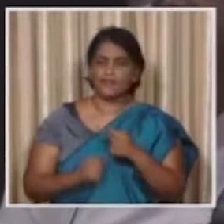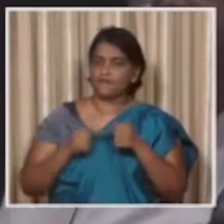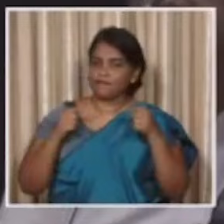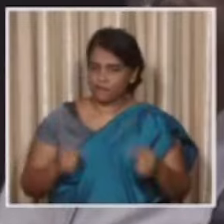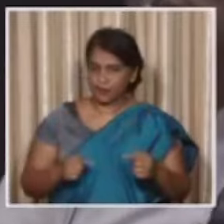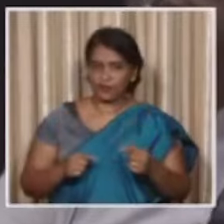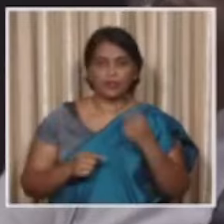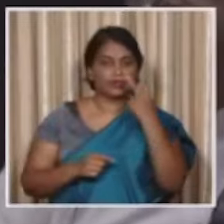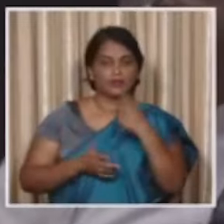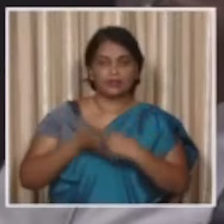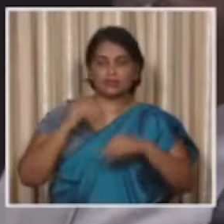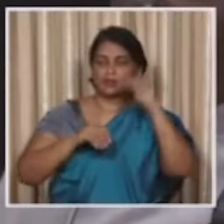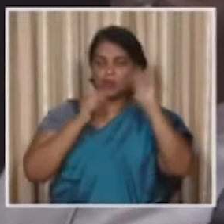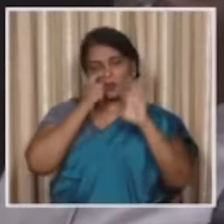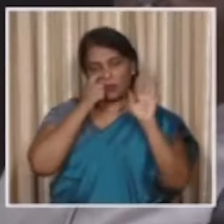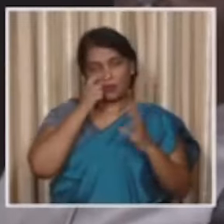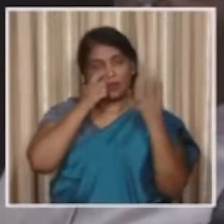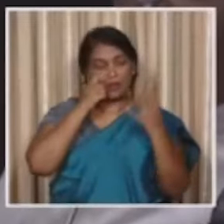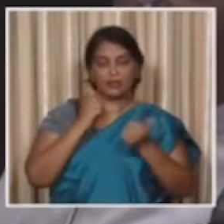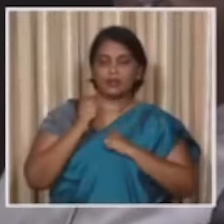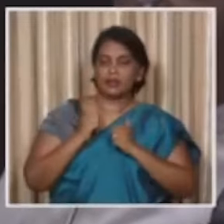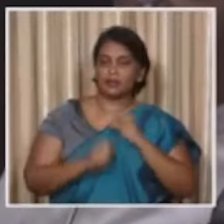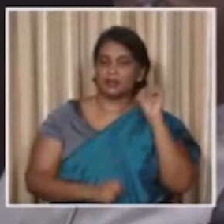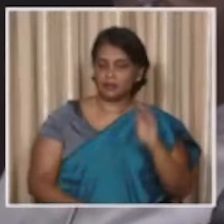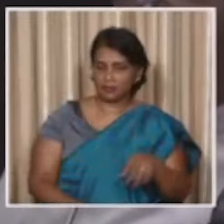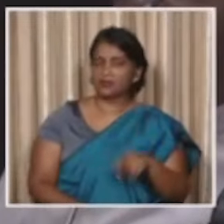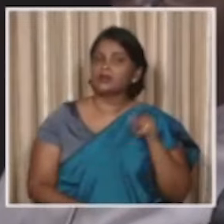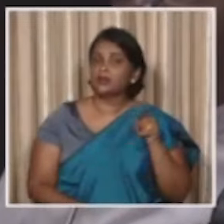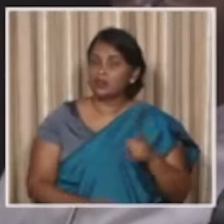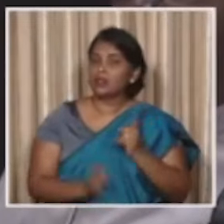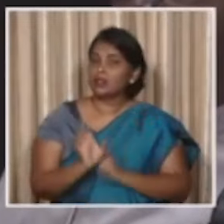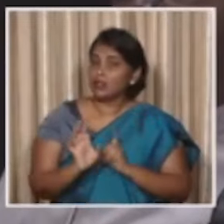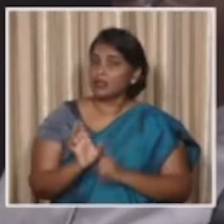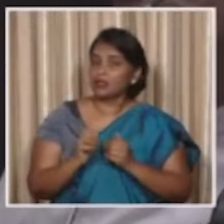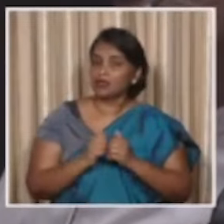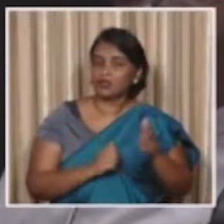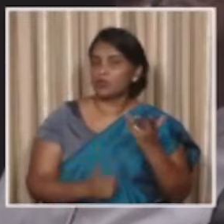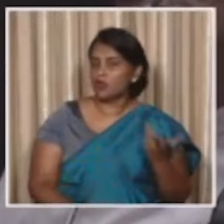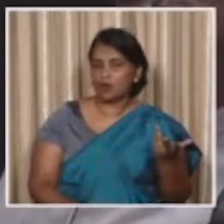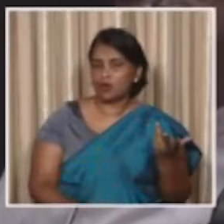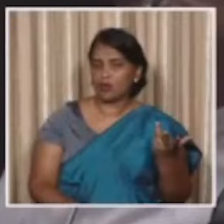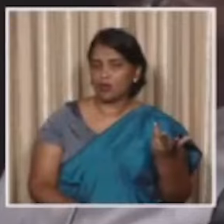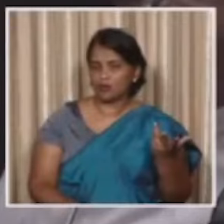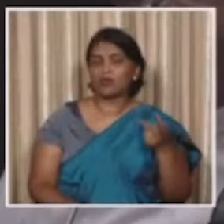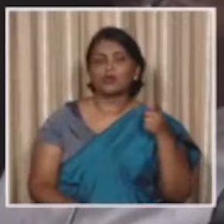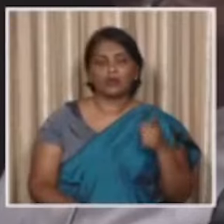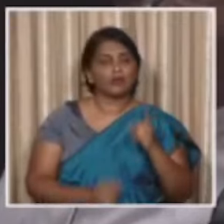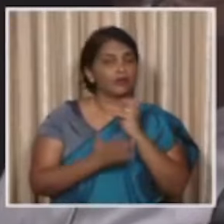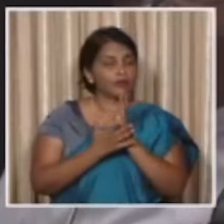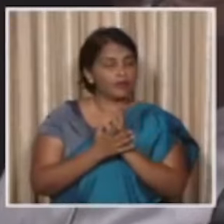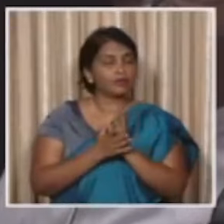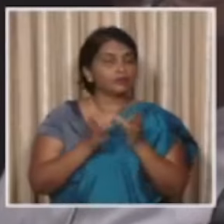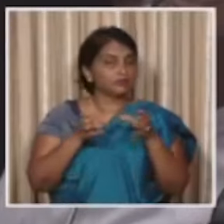දෙනවා දෙන්නෙක් ඡන්දේ නොදී ඉන්නවා. හතර දෙනෙක් පක්ෂව ඡන්දය දෙනවා. එතකොට ඕක හැමදාම සිද්ධ වුණොත් මොකද කරන්නේ? මෙතනදී නම්